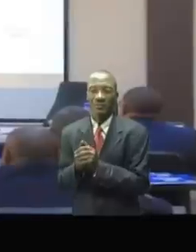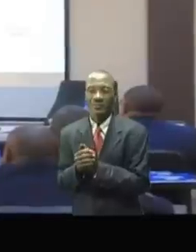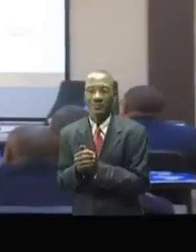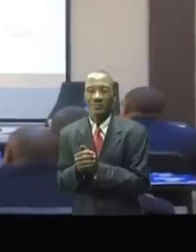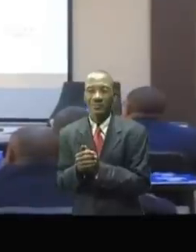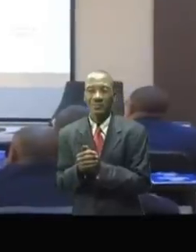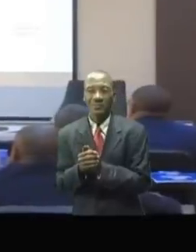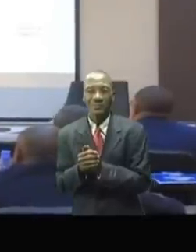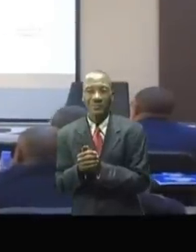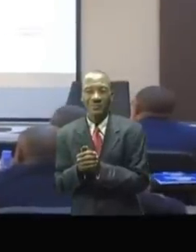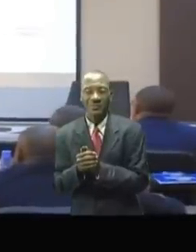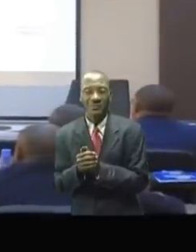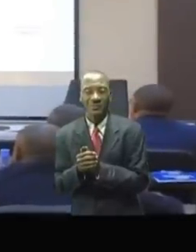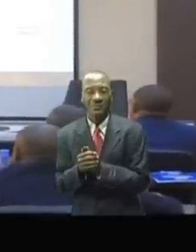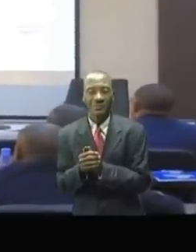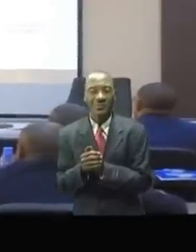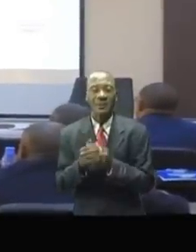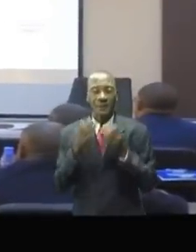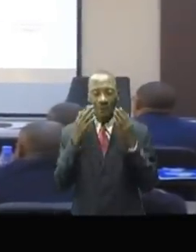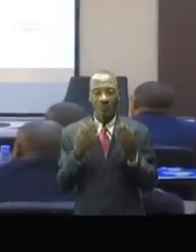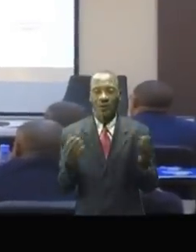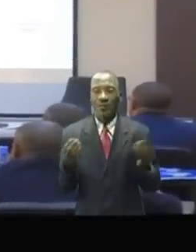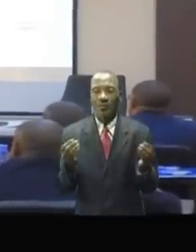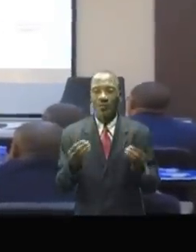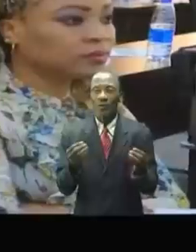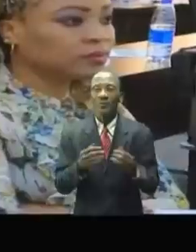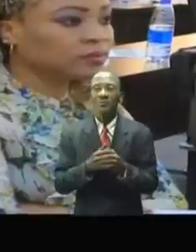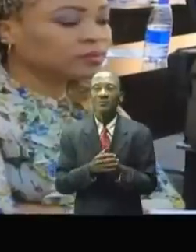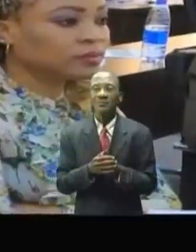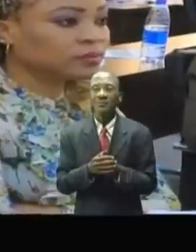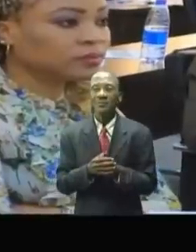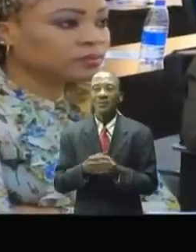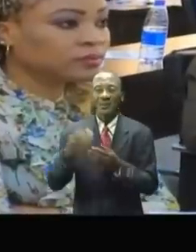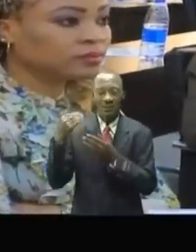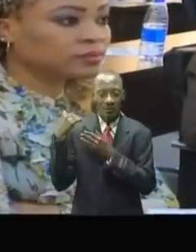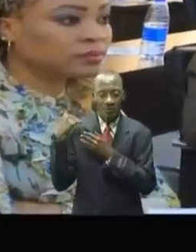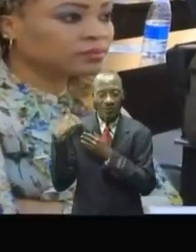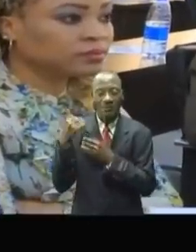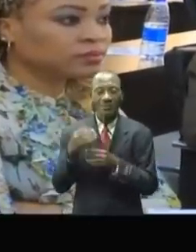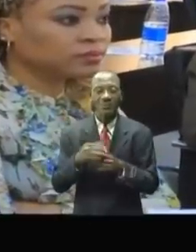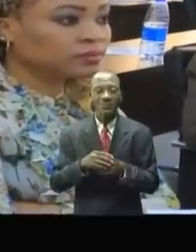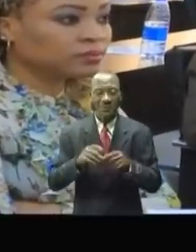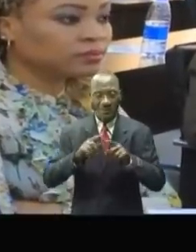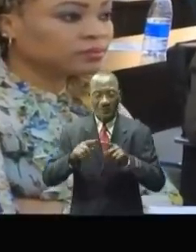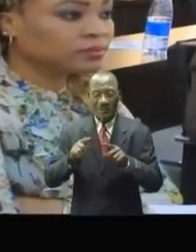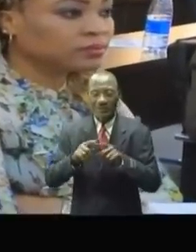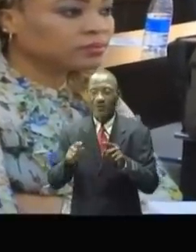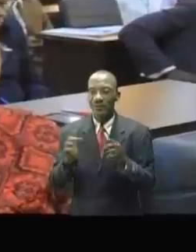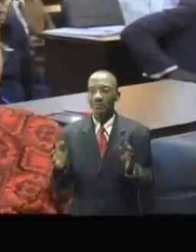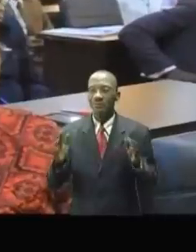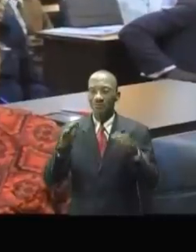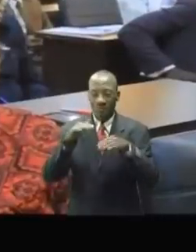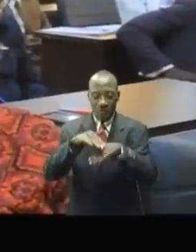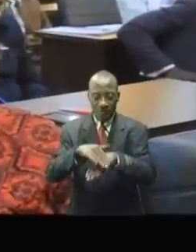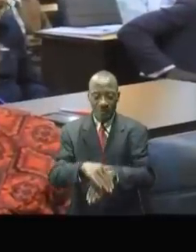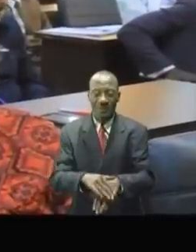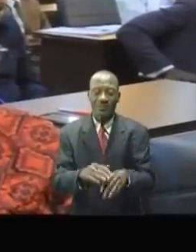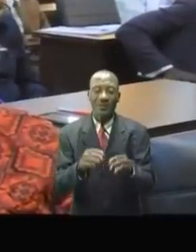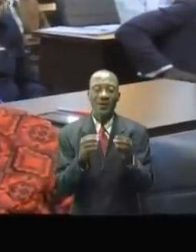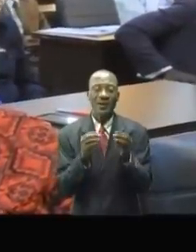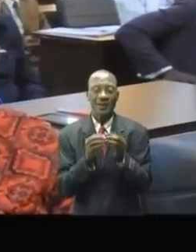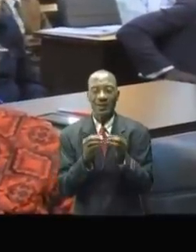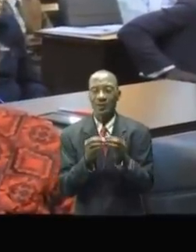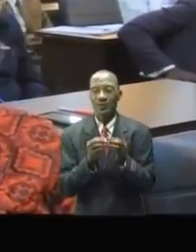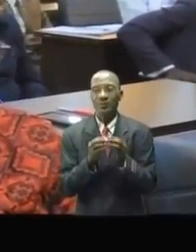CPCC, William Bouyamba, qui a clôturé ses assises, a spécifié son apport dans la bonne gouvernance de ces